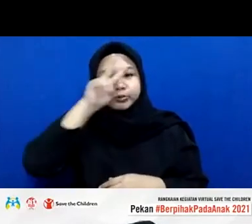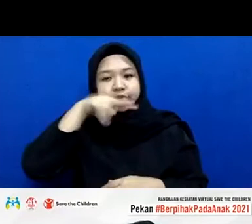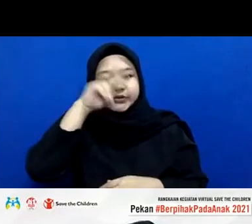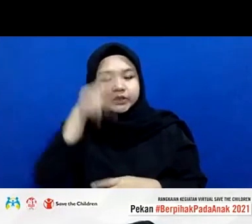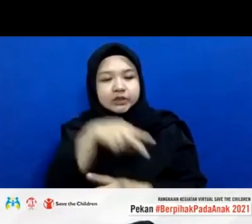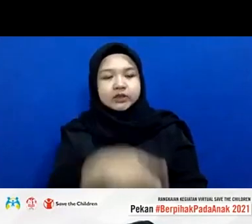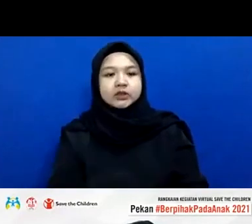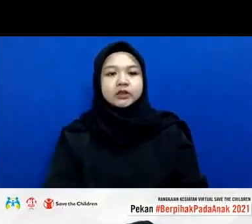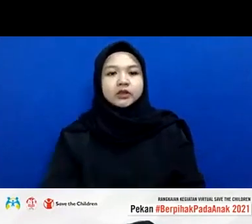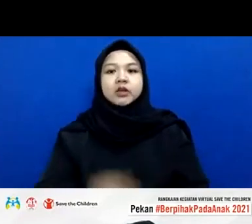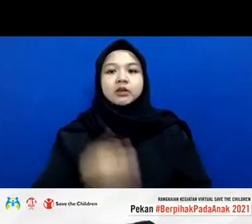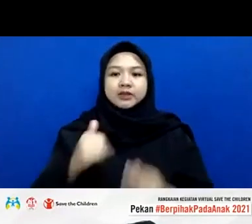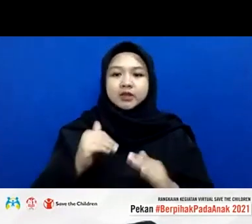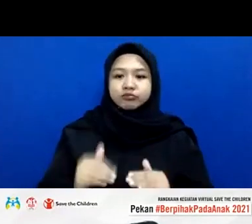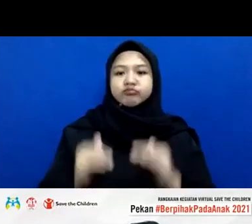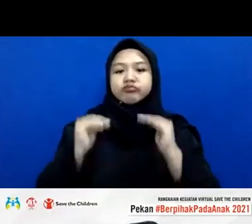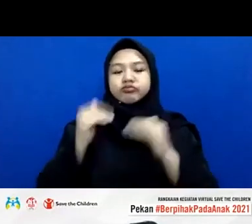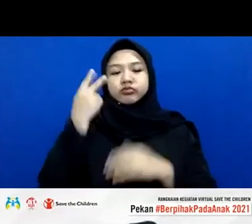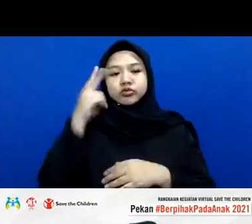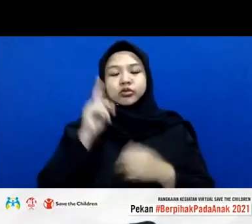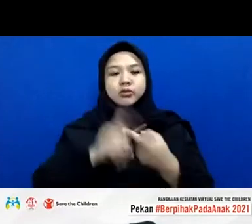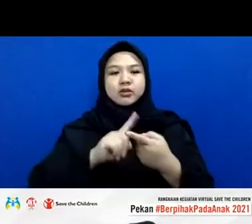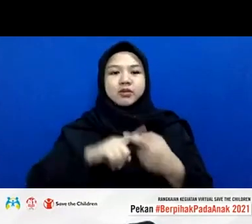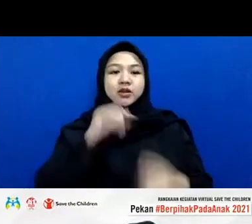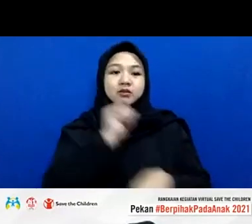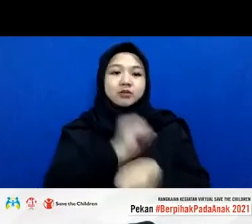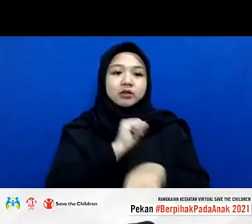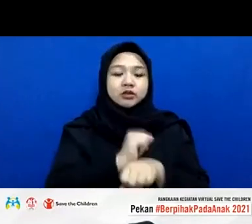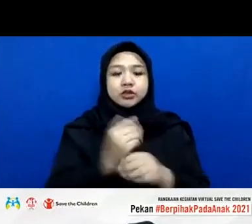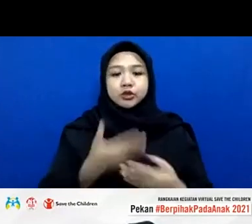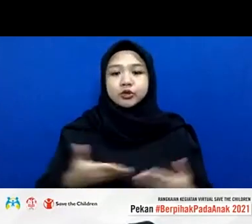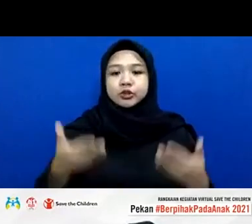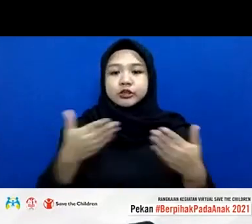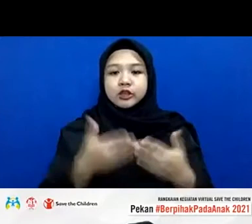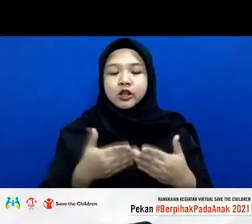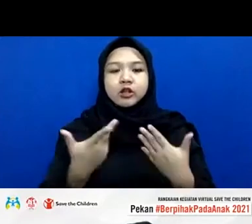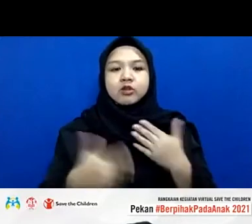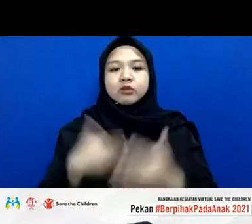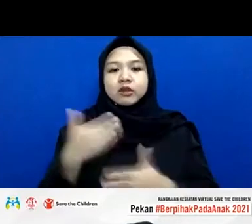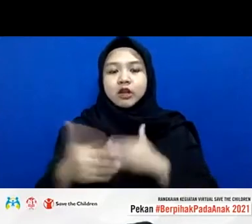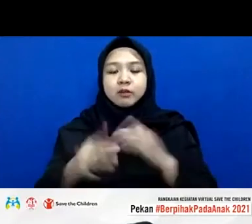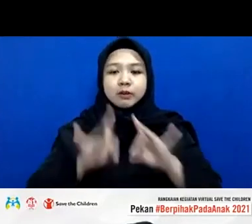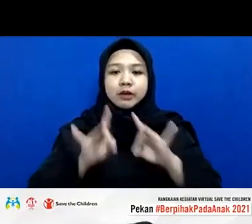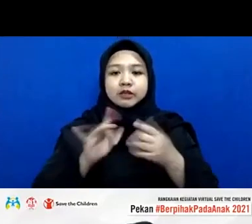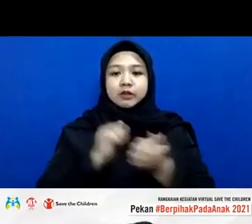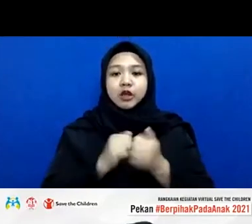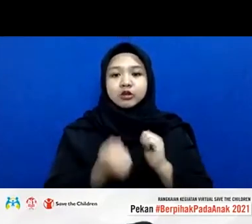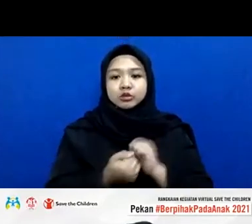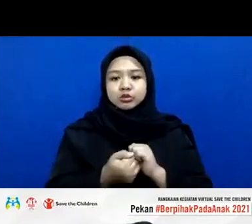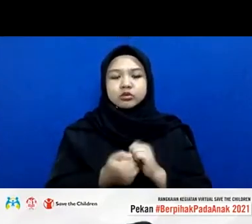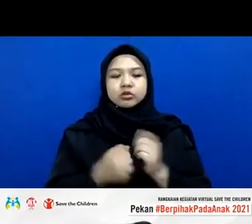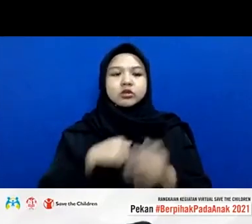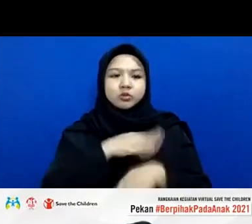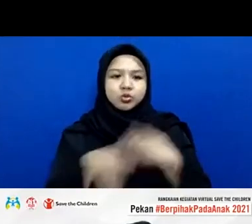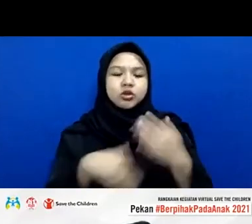baik itu upgrading untuk teman-teman pekerja sosial, termasuk penerapan manajemen kasus, overall sangat